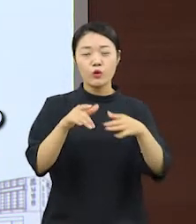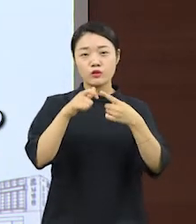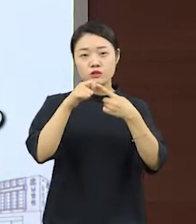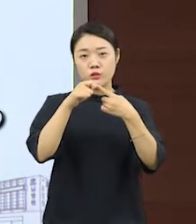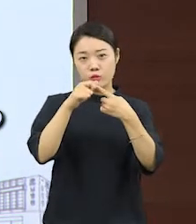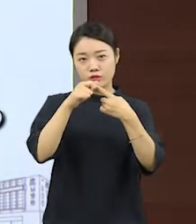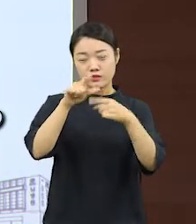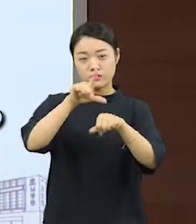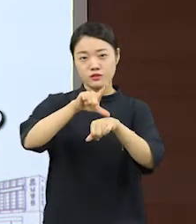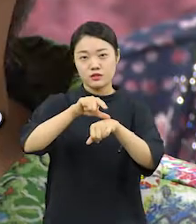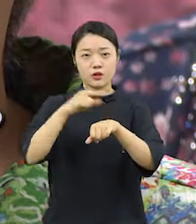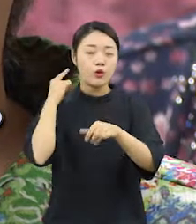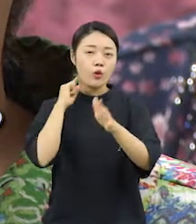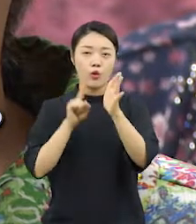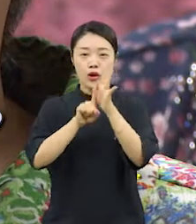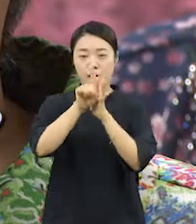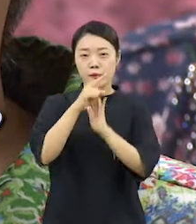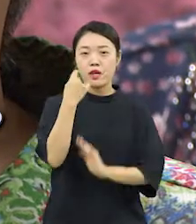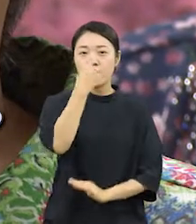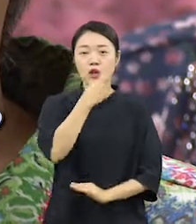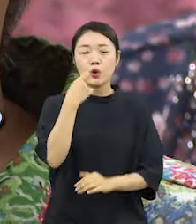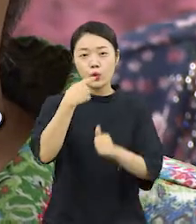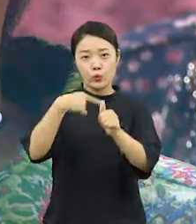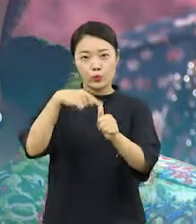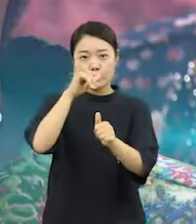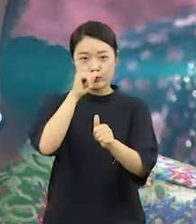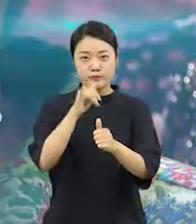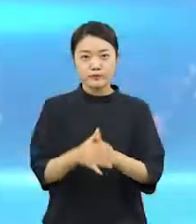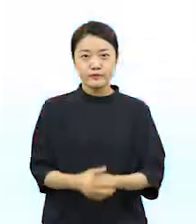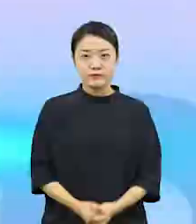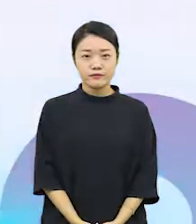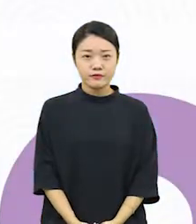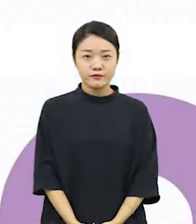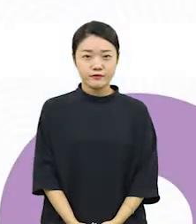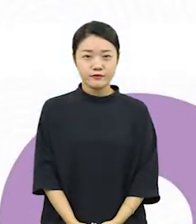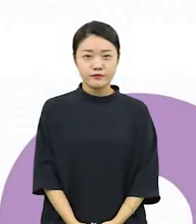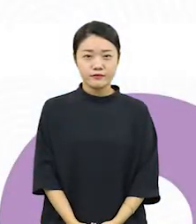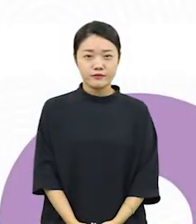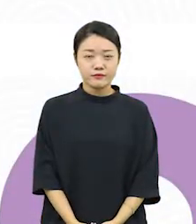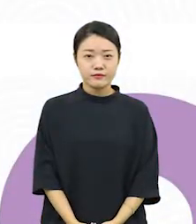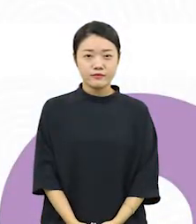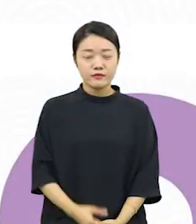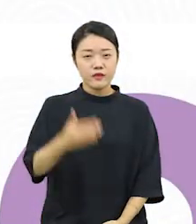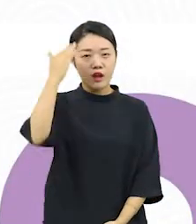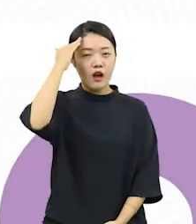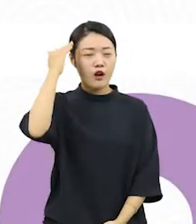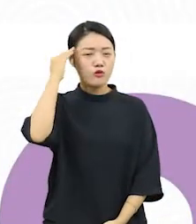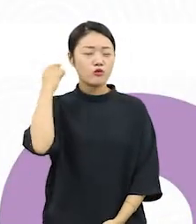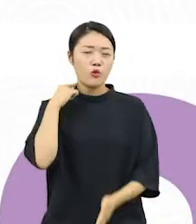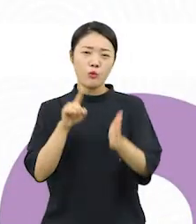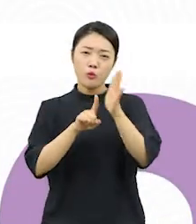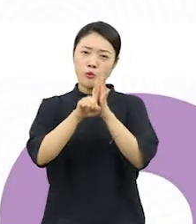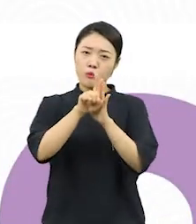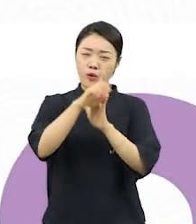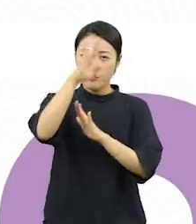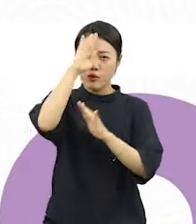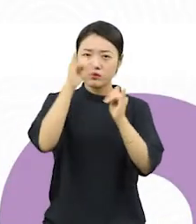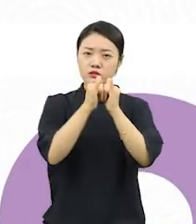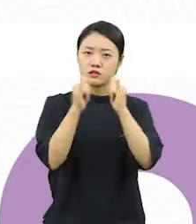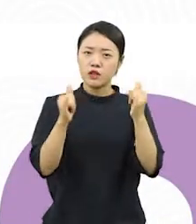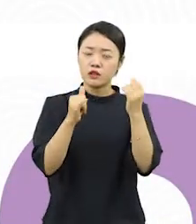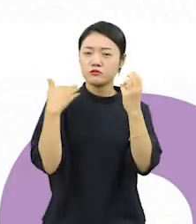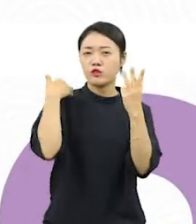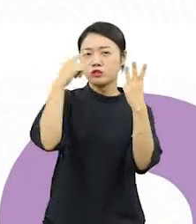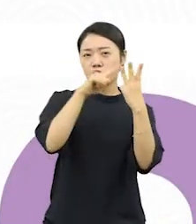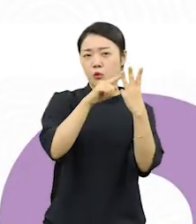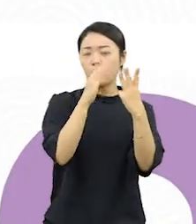번째 시간으로 고혈압 이론 교육이 열렸는데요. 이 한국의 고혈압 환자는 성인 3명 중